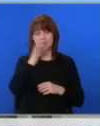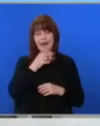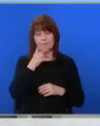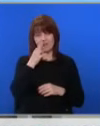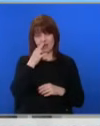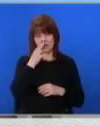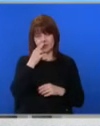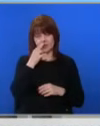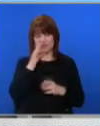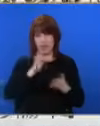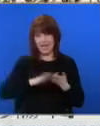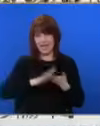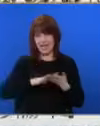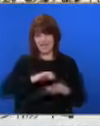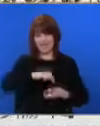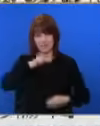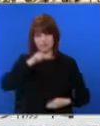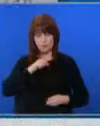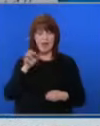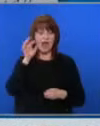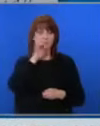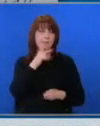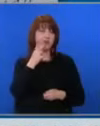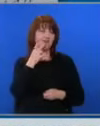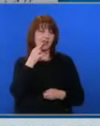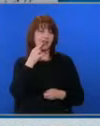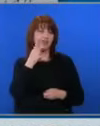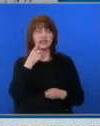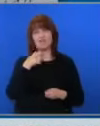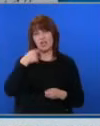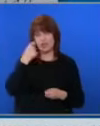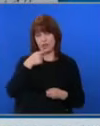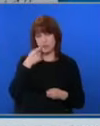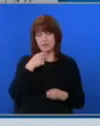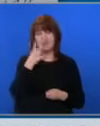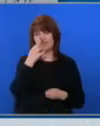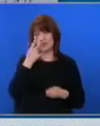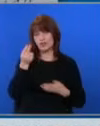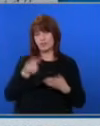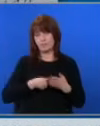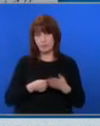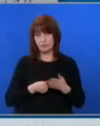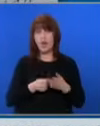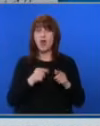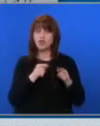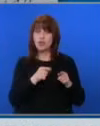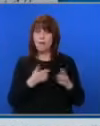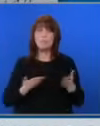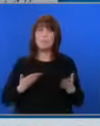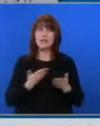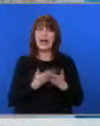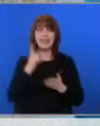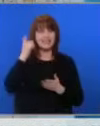фалшиви изпити, няма нанесени оценки без да е положен изпит, е позицията на професор Николай Марин. Не така смята подалият